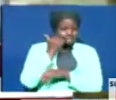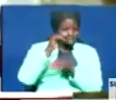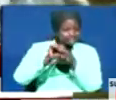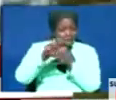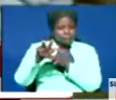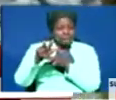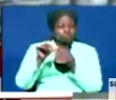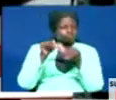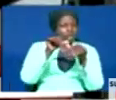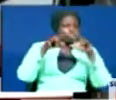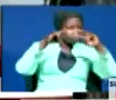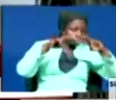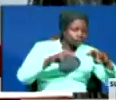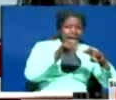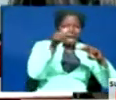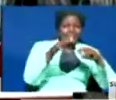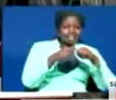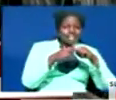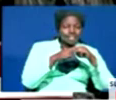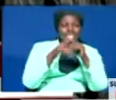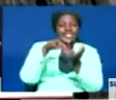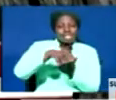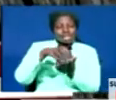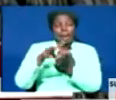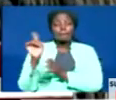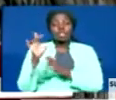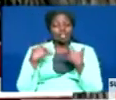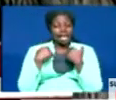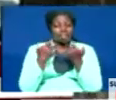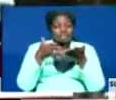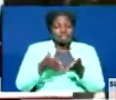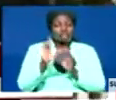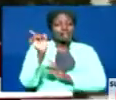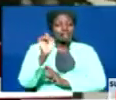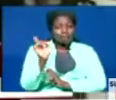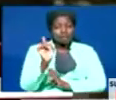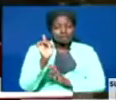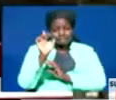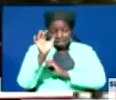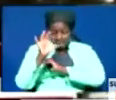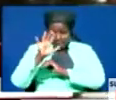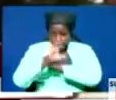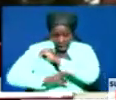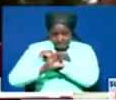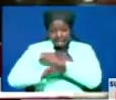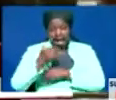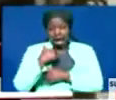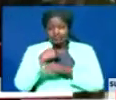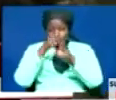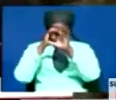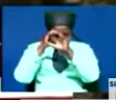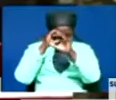kuchunguza visa vingine saba, Wizara ya Afya humu nchini imeangaza darubini yake kutokana na hali hafifu ya usalama